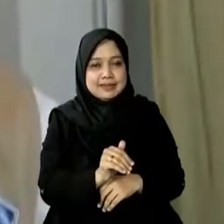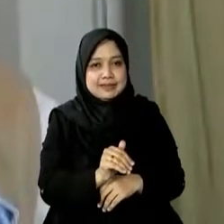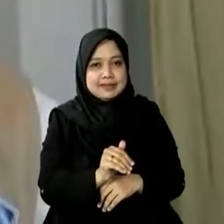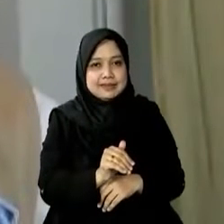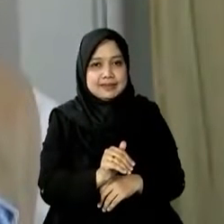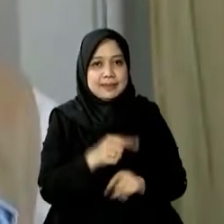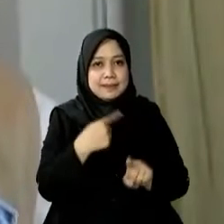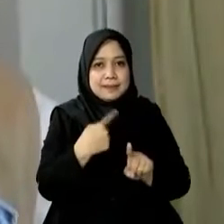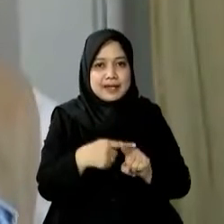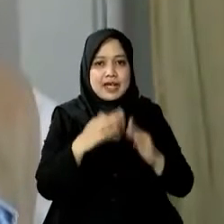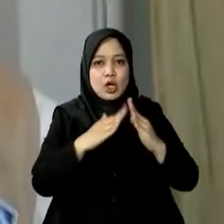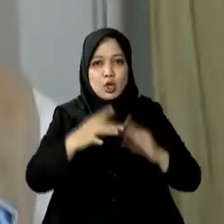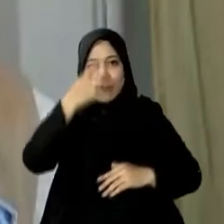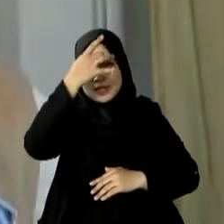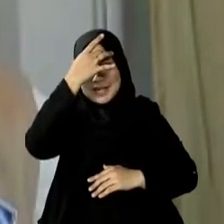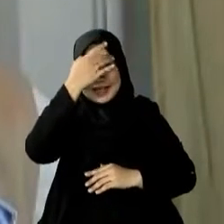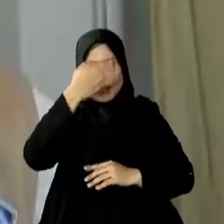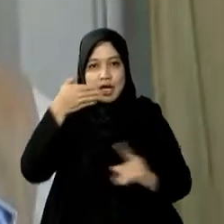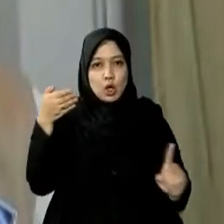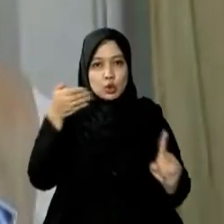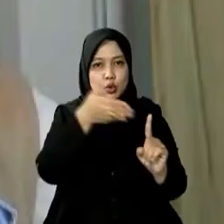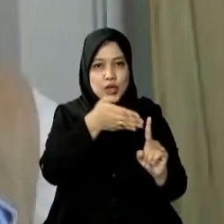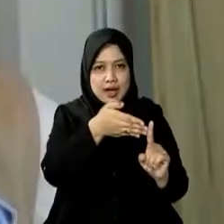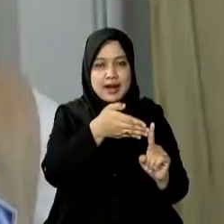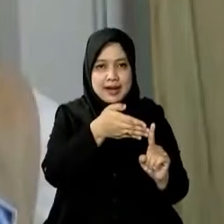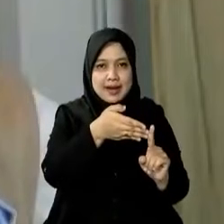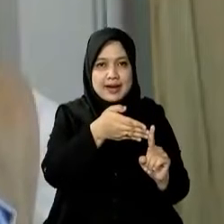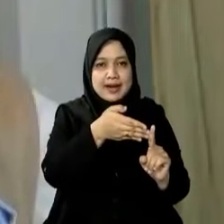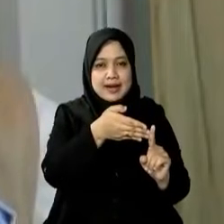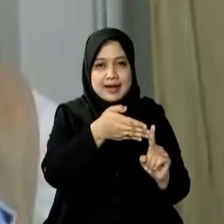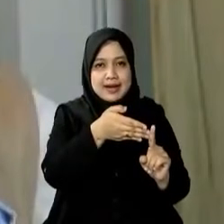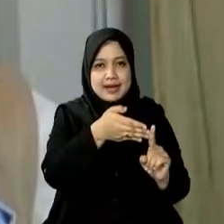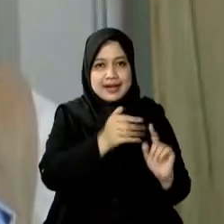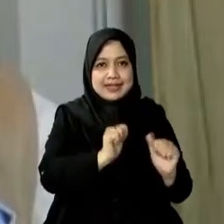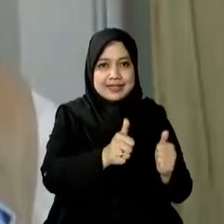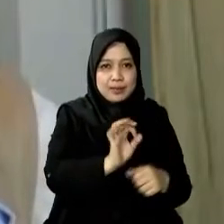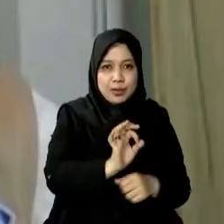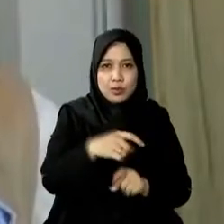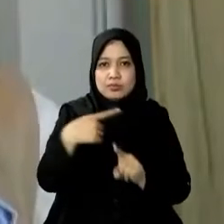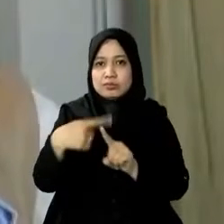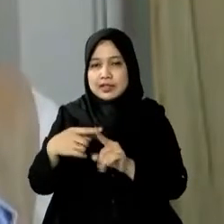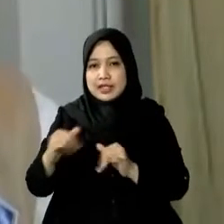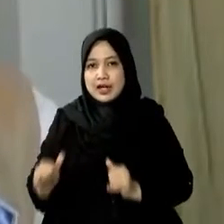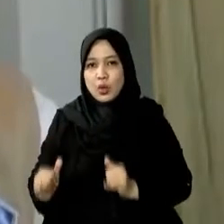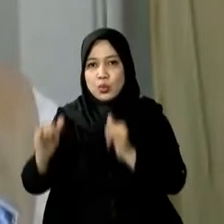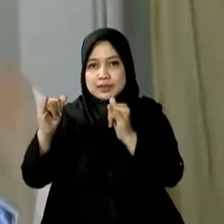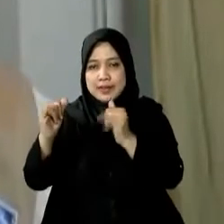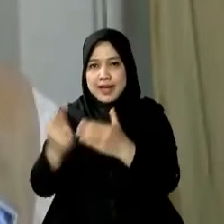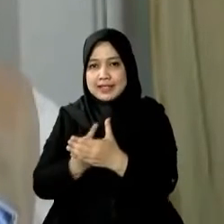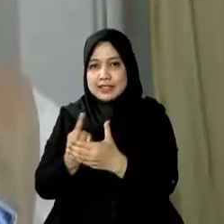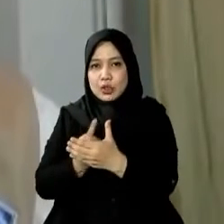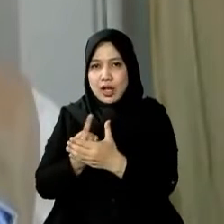kesiapan beberapa Rumah Sakit terutama rumah sakit rujukan serta juga Wisma isolasi Mandiri di